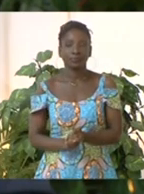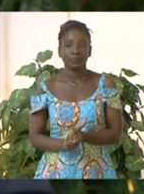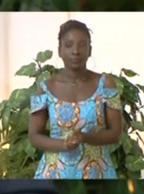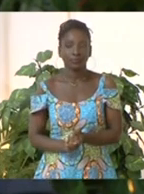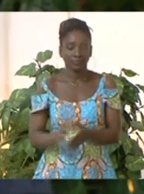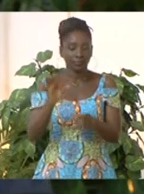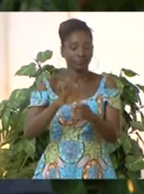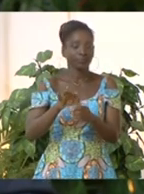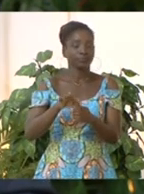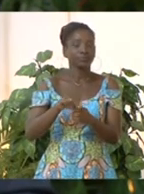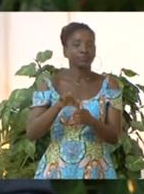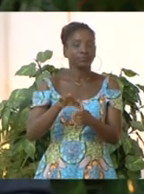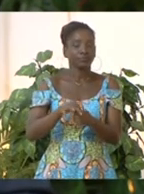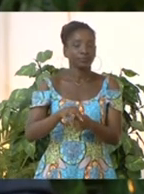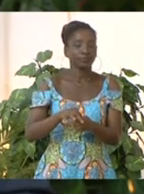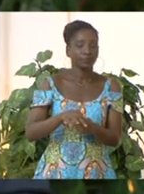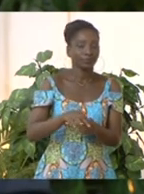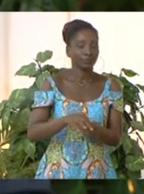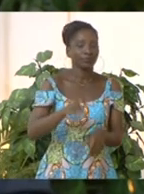Suffrage exprimé,